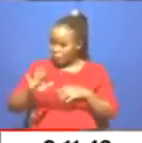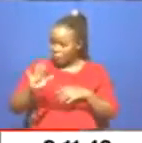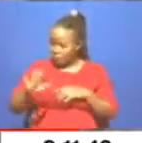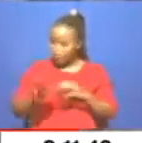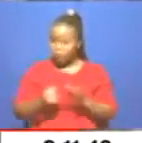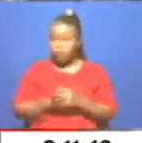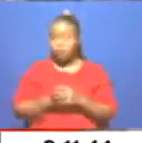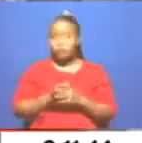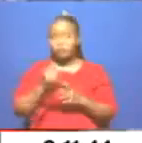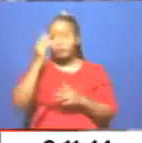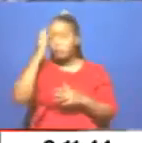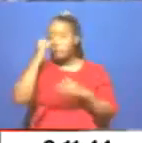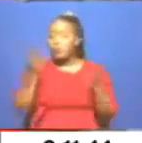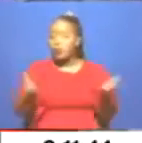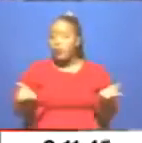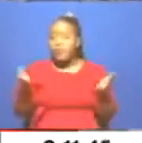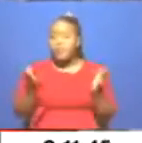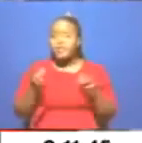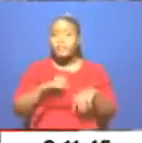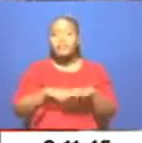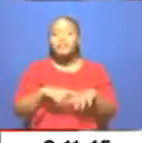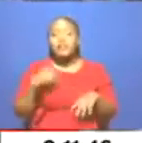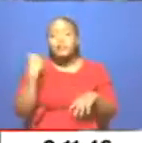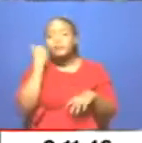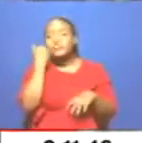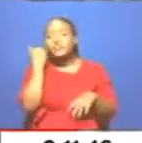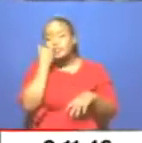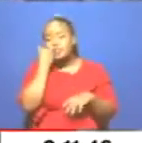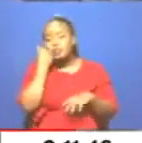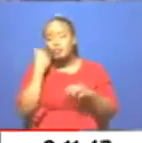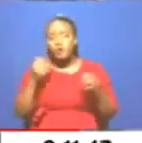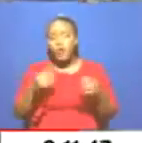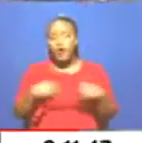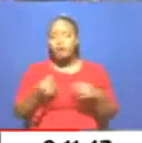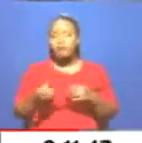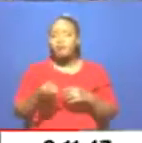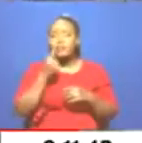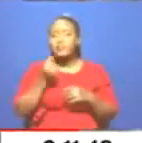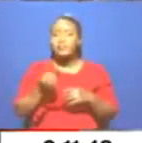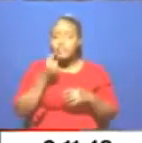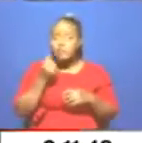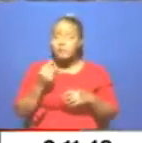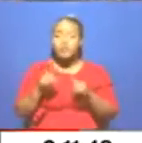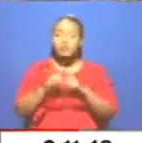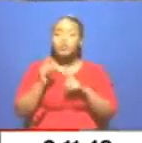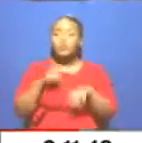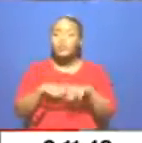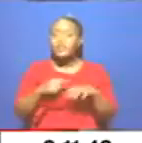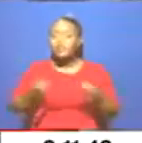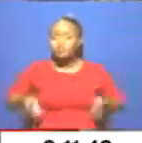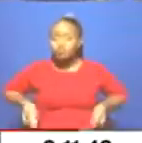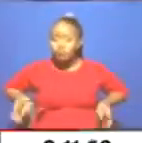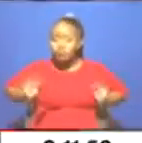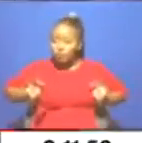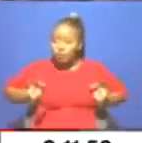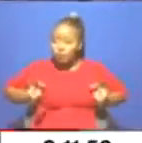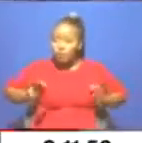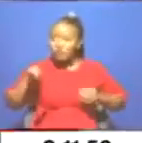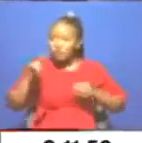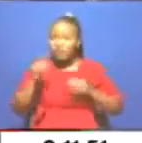Ili wakiwa wagonjwa watapata matibabu. Hata kama hawana pesa. Unaunga